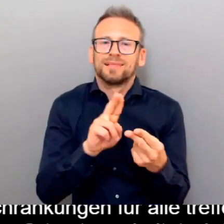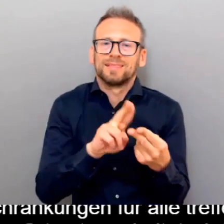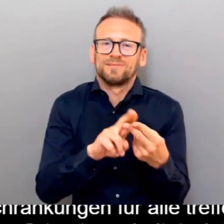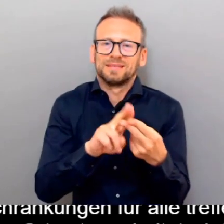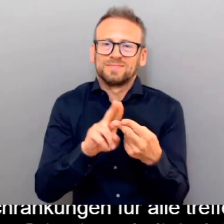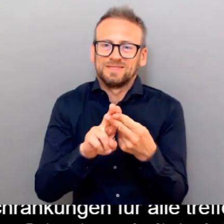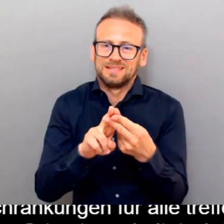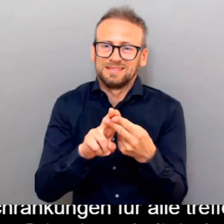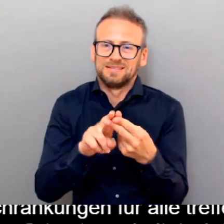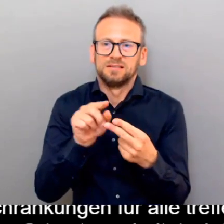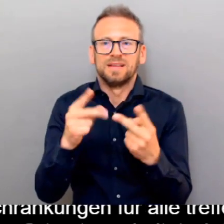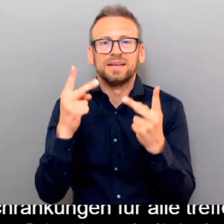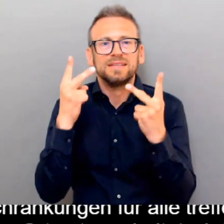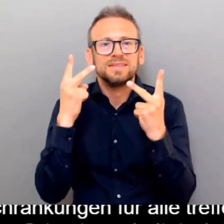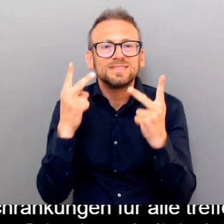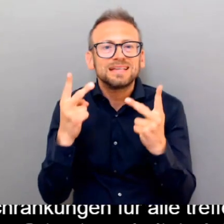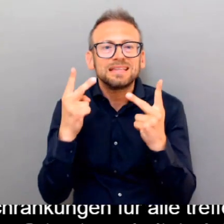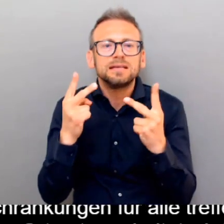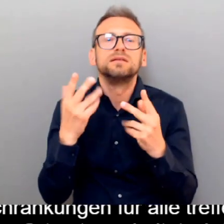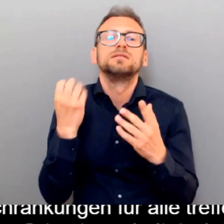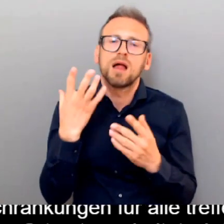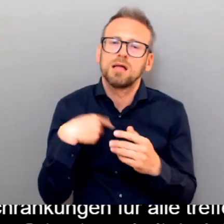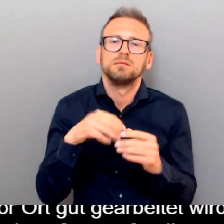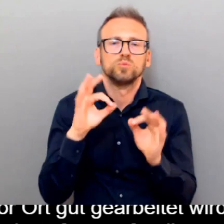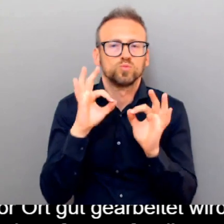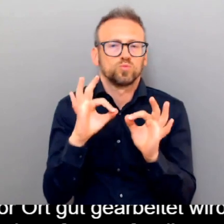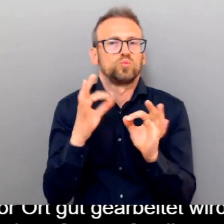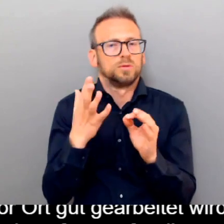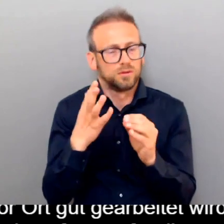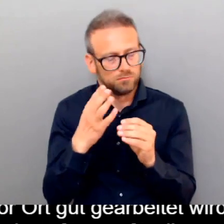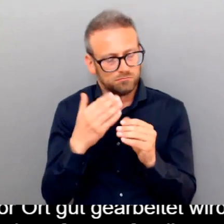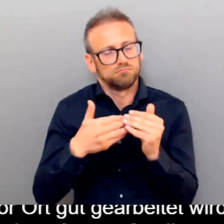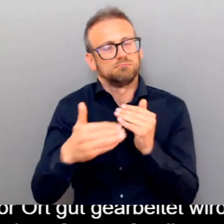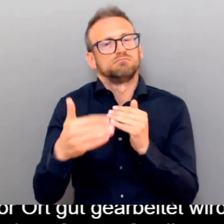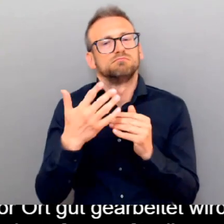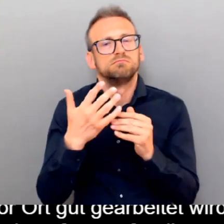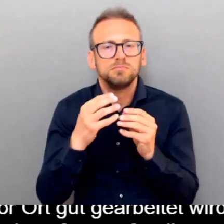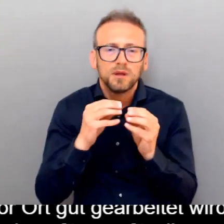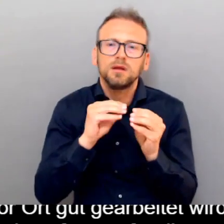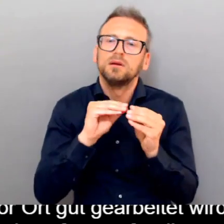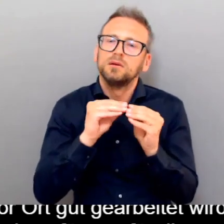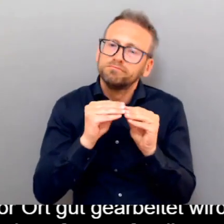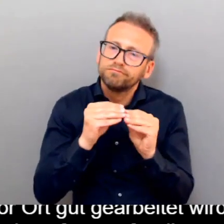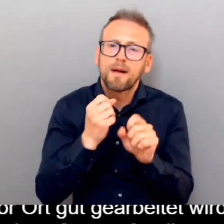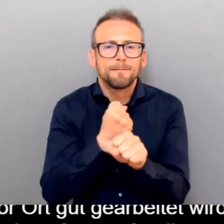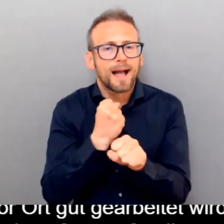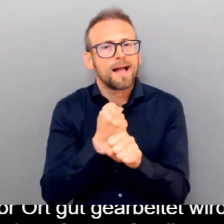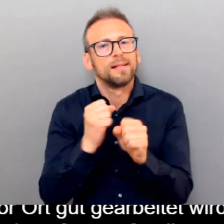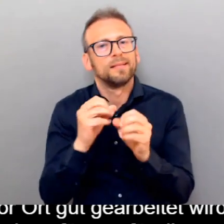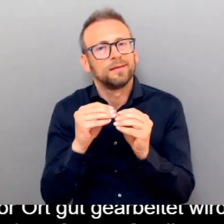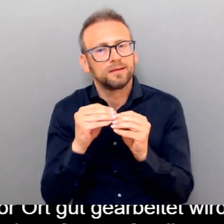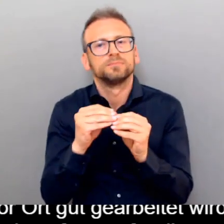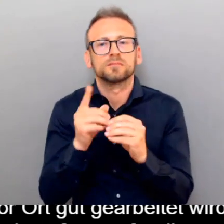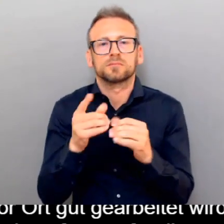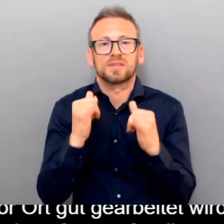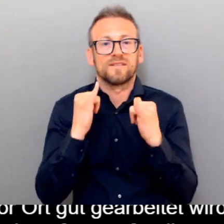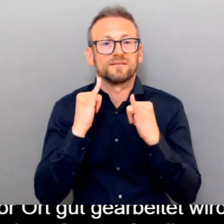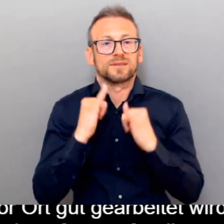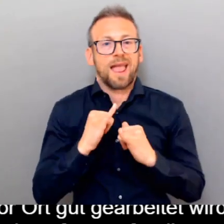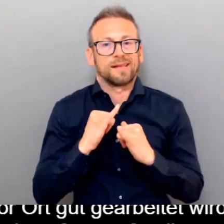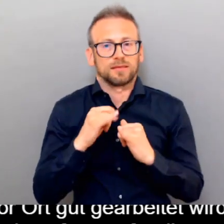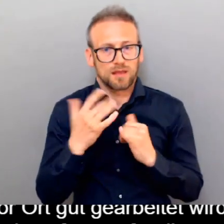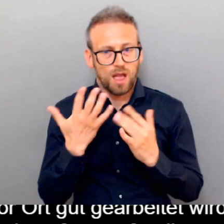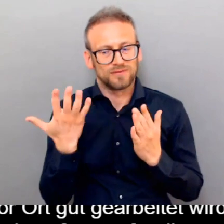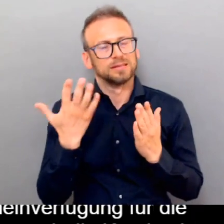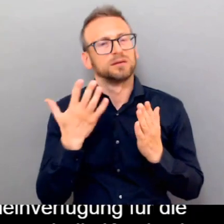mehr in Normalbetrieb gehen können. Das heißt eben auch, dass wieder mehr elektive Eingriffe,